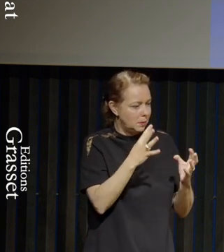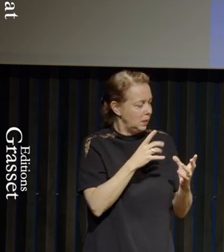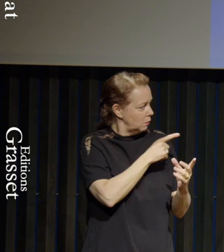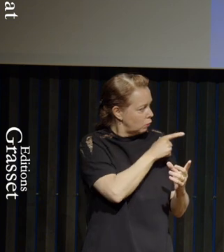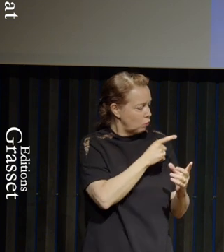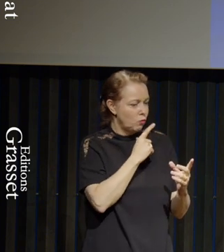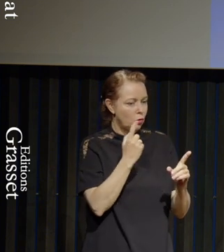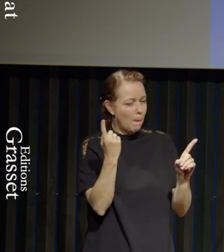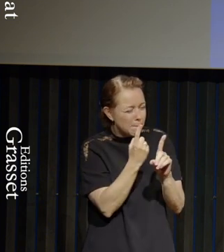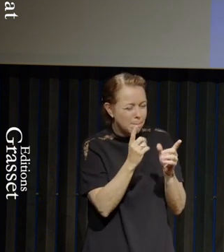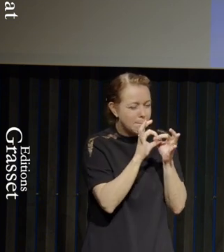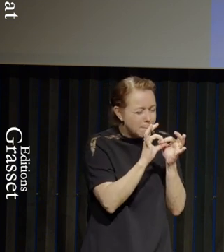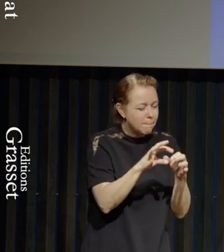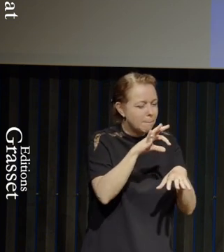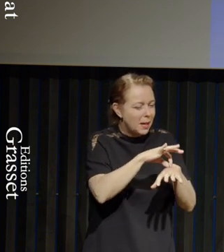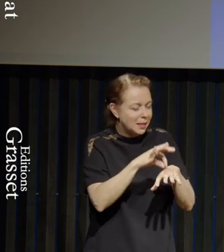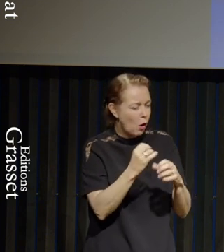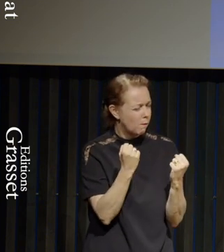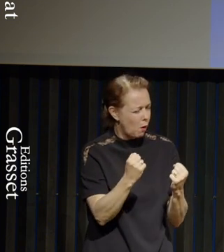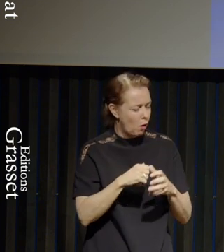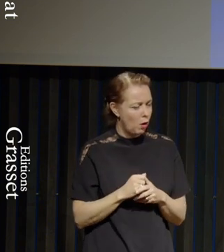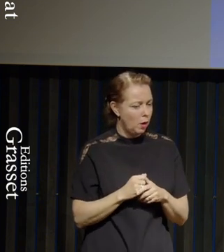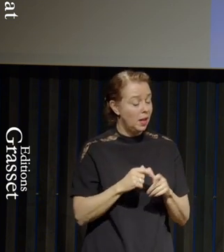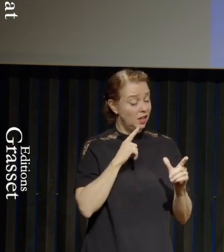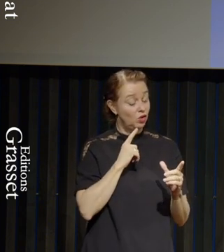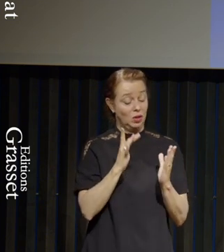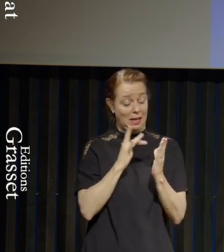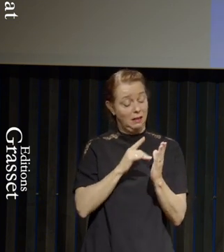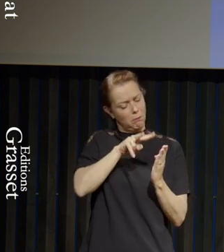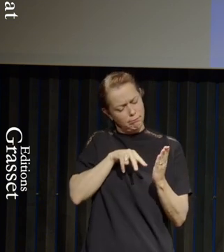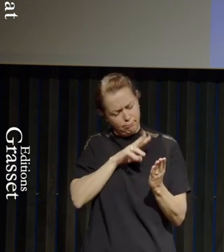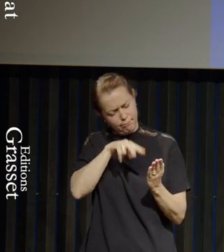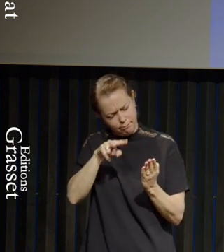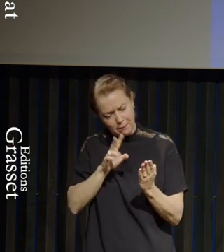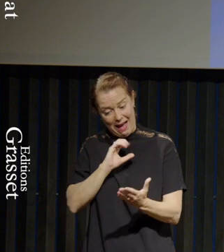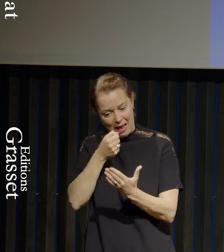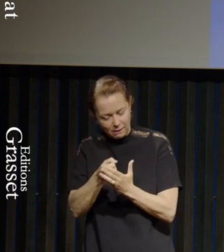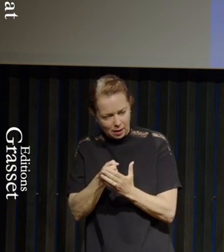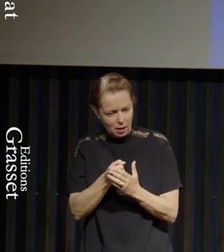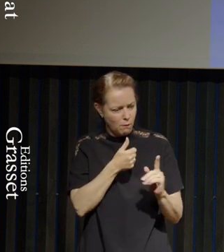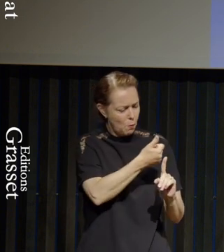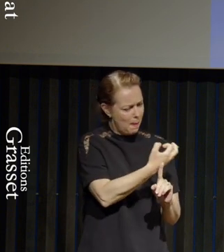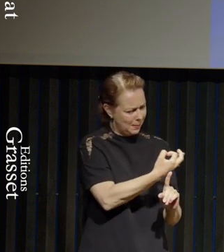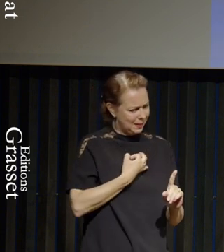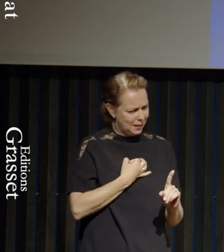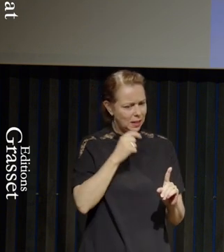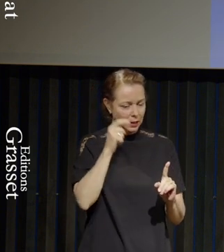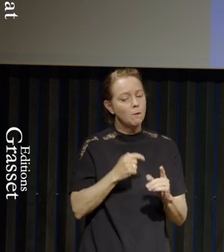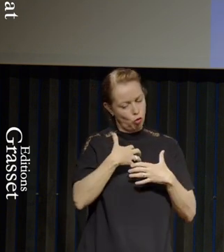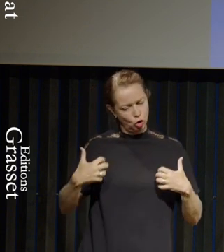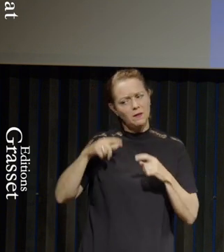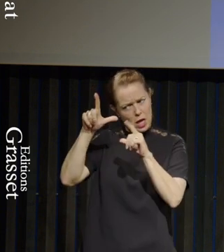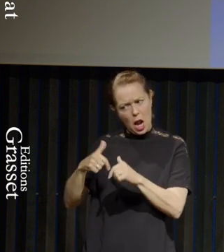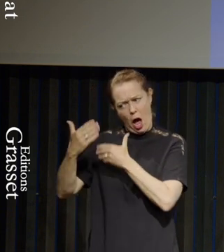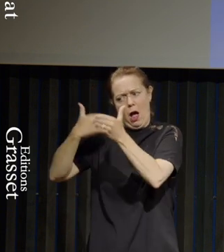patients. À la fin du livre, vous rappelez même la nécessité de pouvoir finalement à la fois se servir des avancées scientifiques, mais